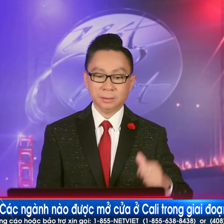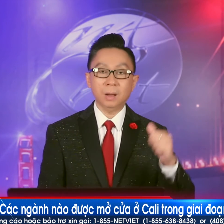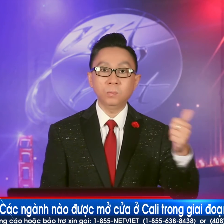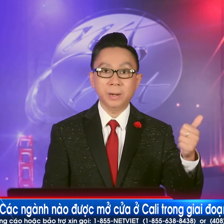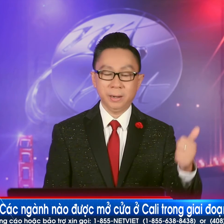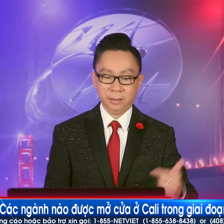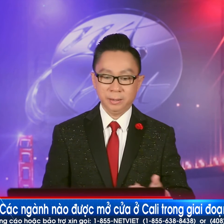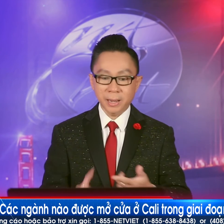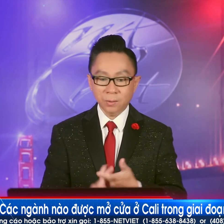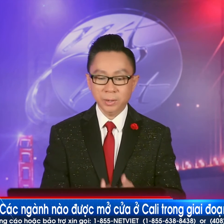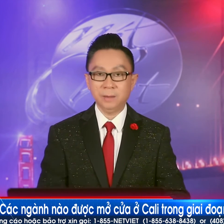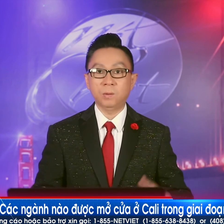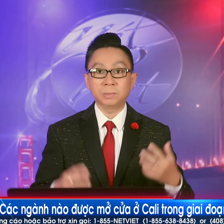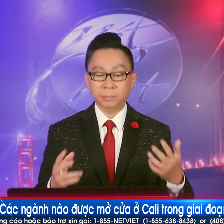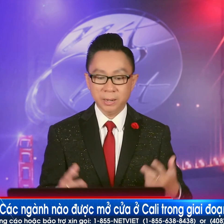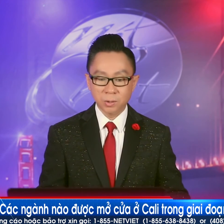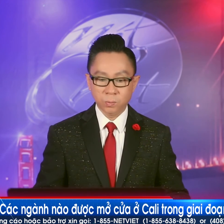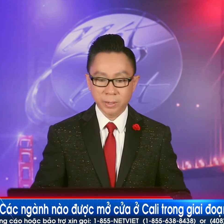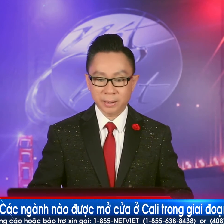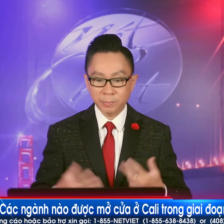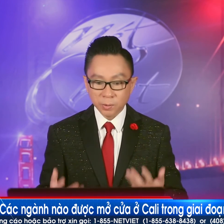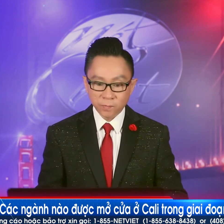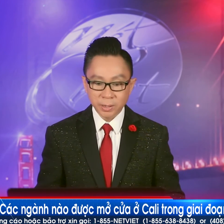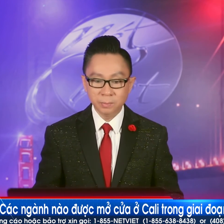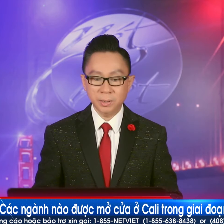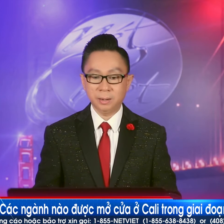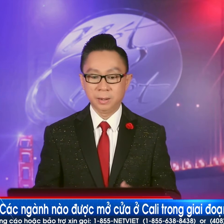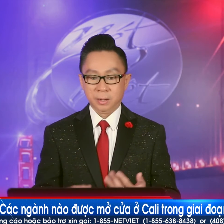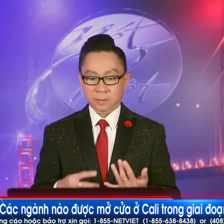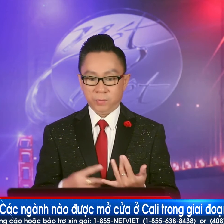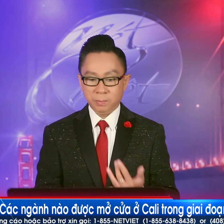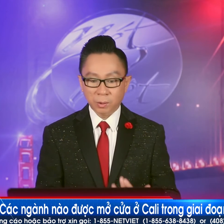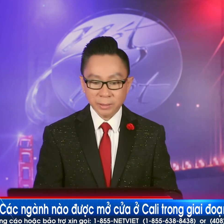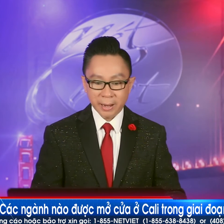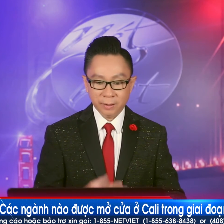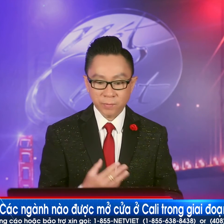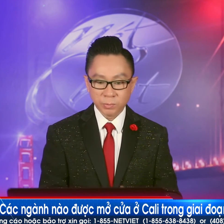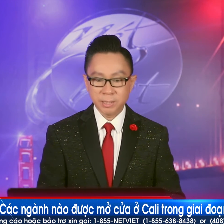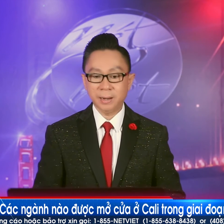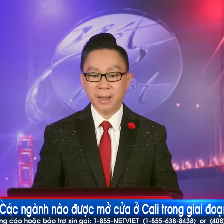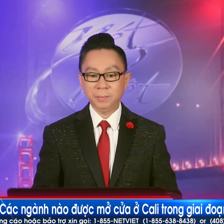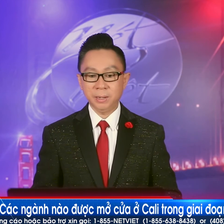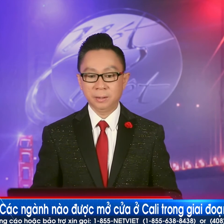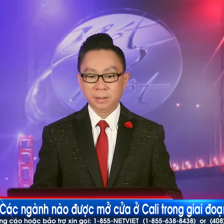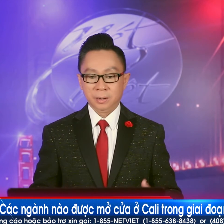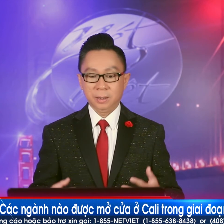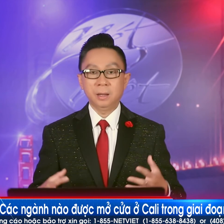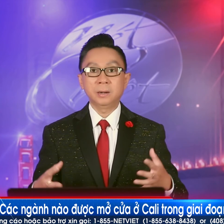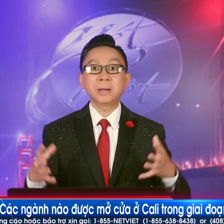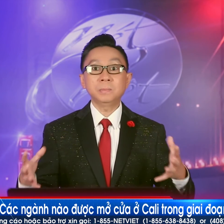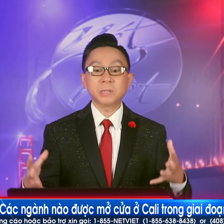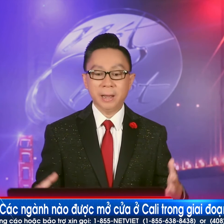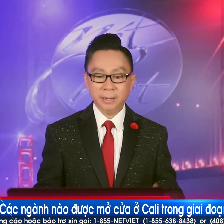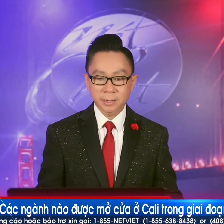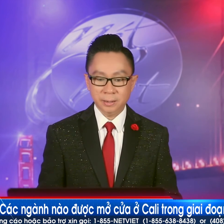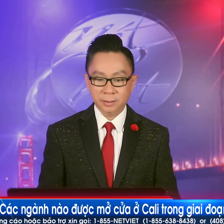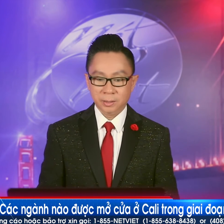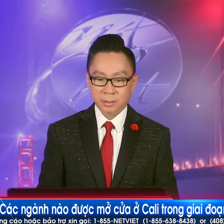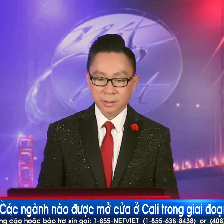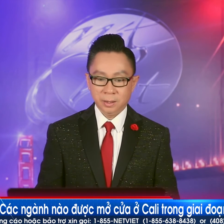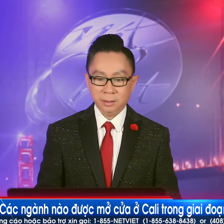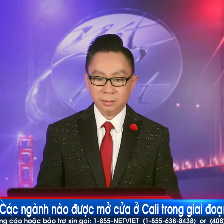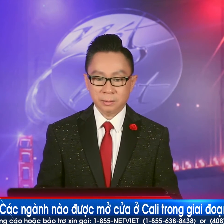cửa nè, tóc nè, nail nè, phòng tập thể dục nè, rạp chiếu phim nè, viện bảo tàng, phòng triển lãm nè, nơi cắm trại